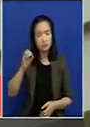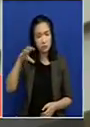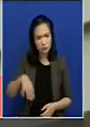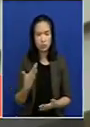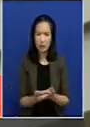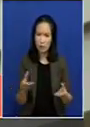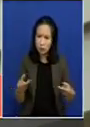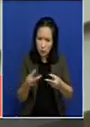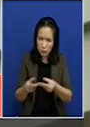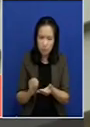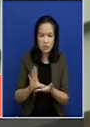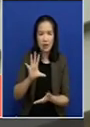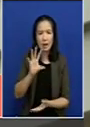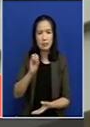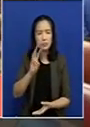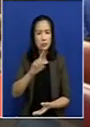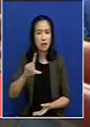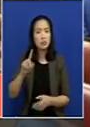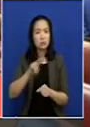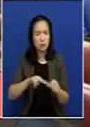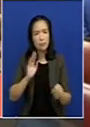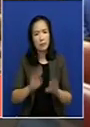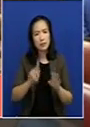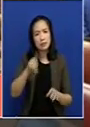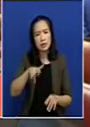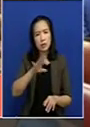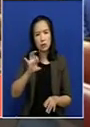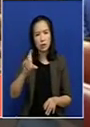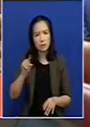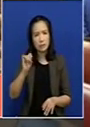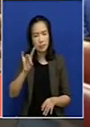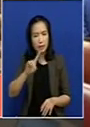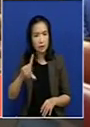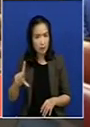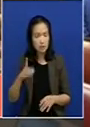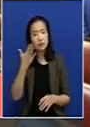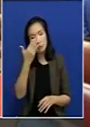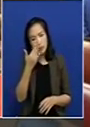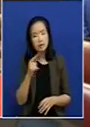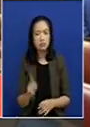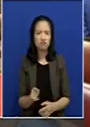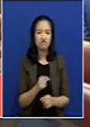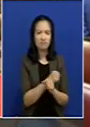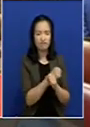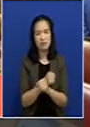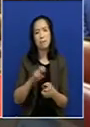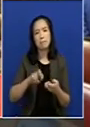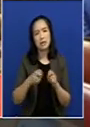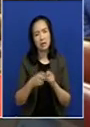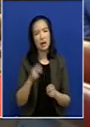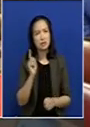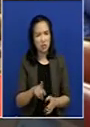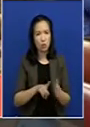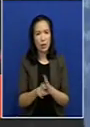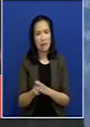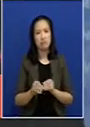ดมทุนให้ได้อย่างน้อย56ล้านดอลลาร์หรือประมาณ 1,928 ล้านบาทเพื่อควบคุมสถานการณ์ค่ะโดยที่ใน